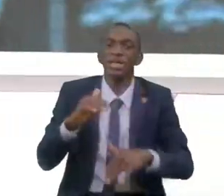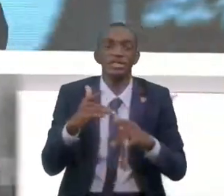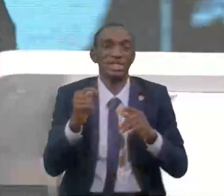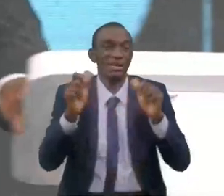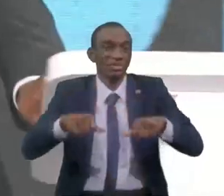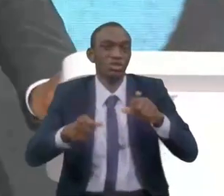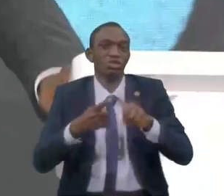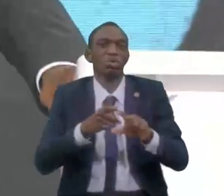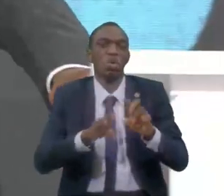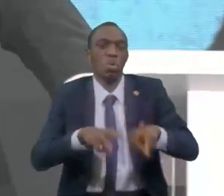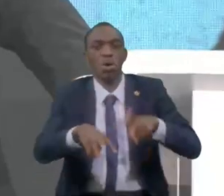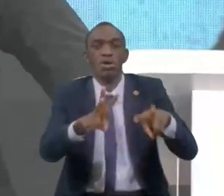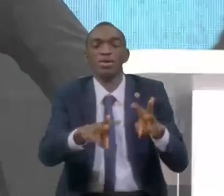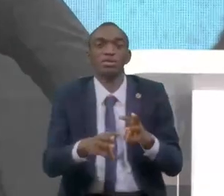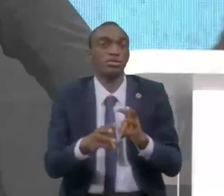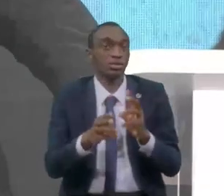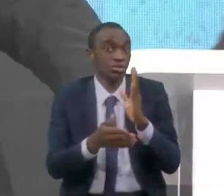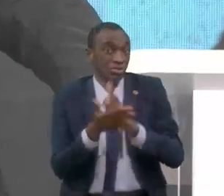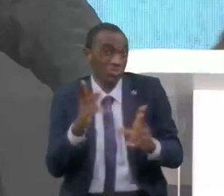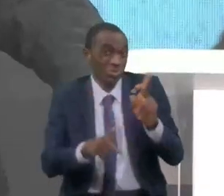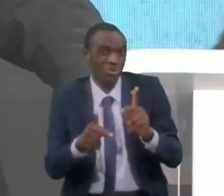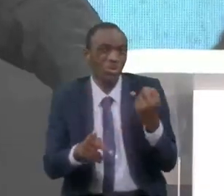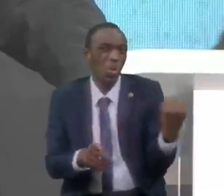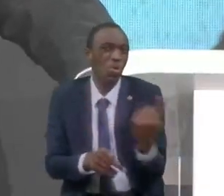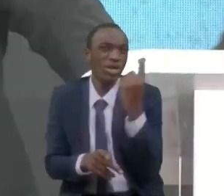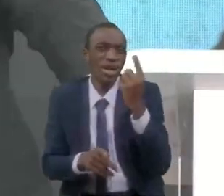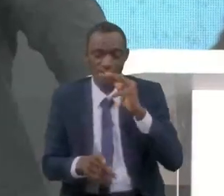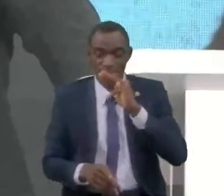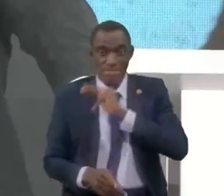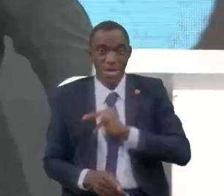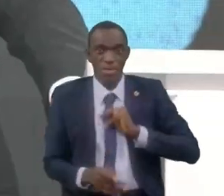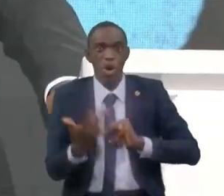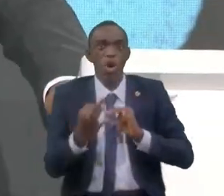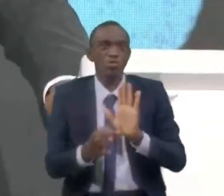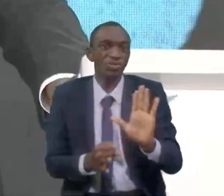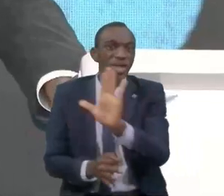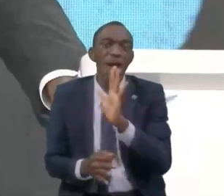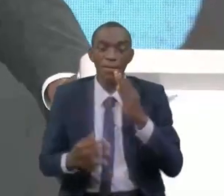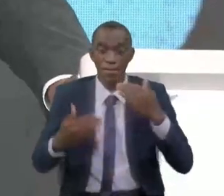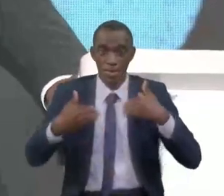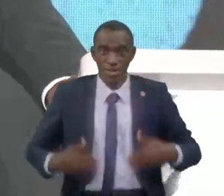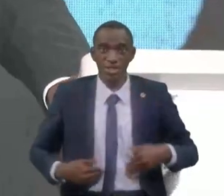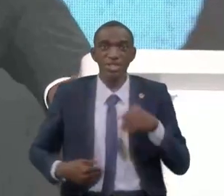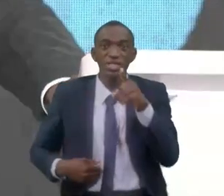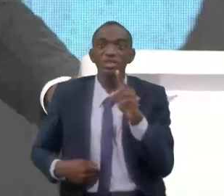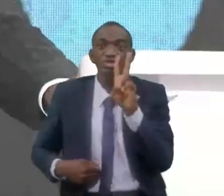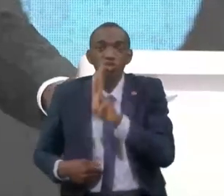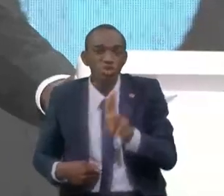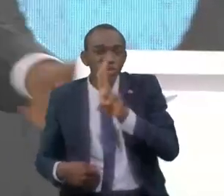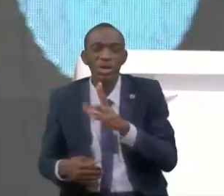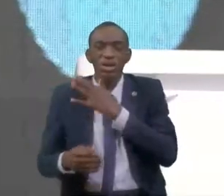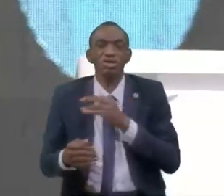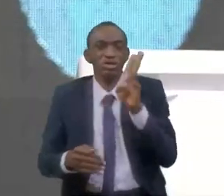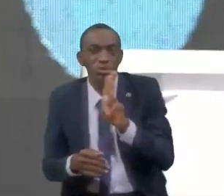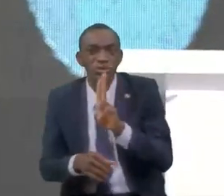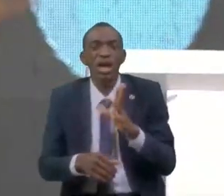faire quelque chose. Les gens, il y a des gens, le seul membre de leur corps qu'ils utilisent et